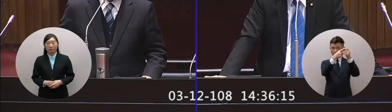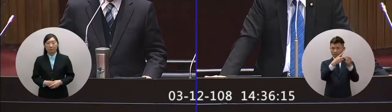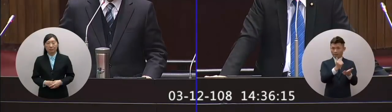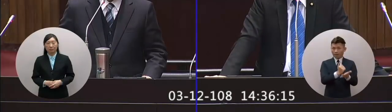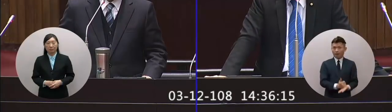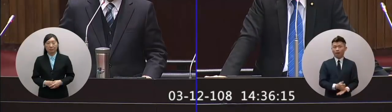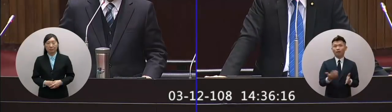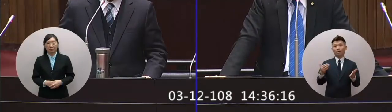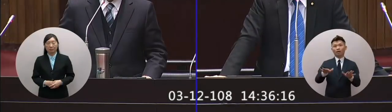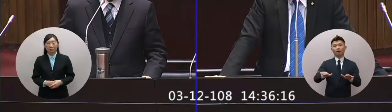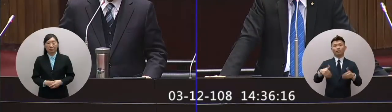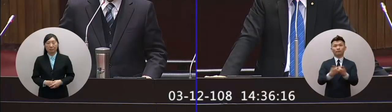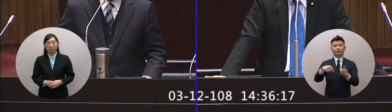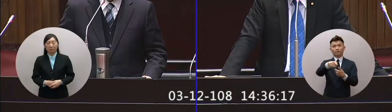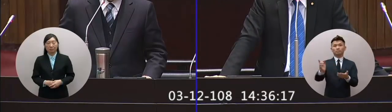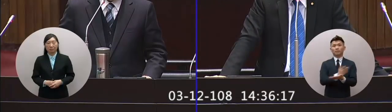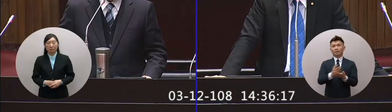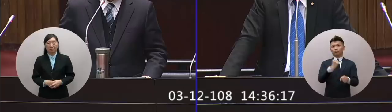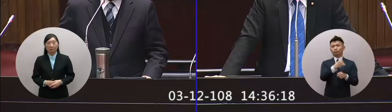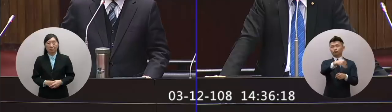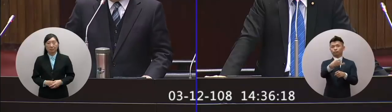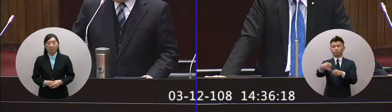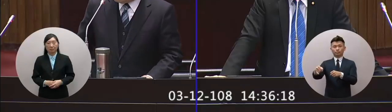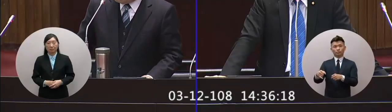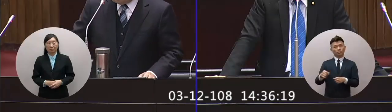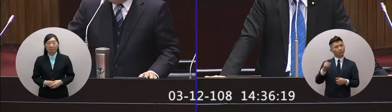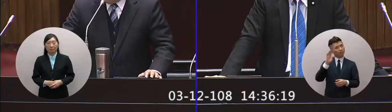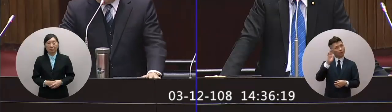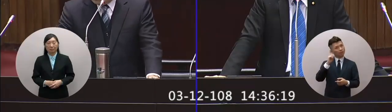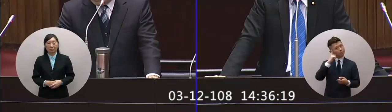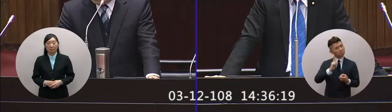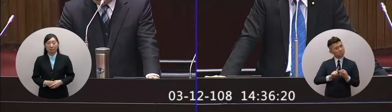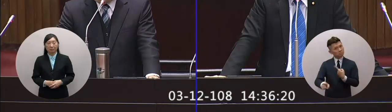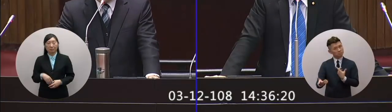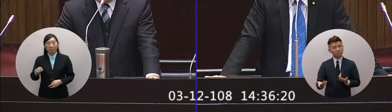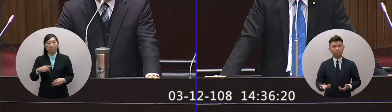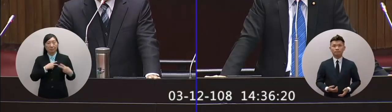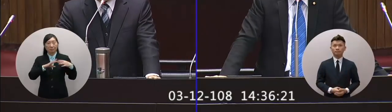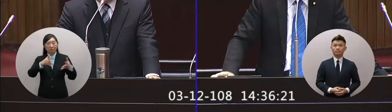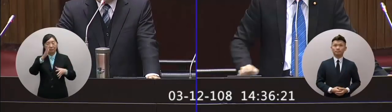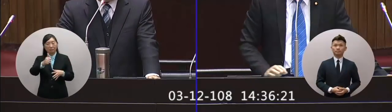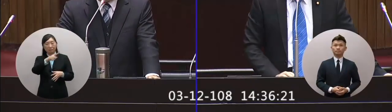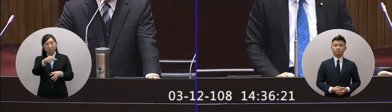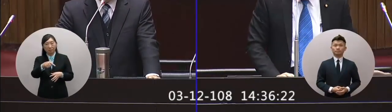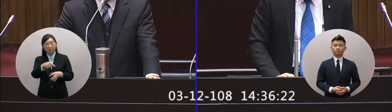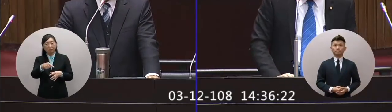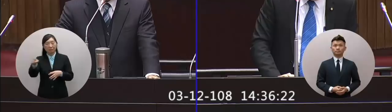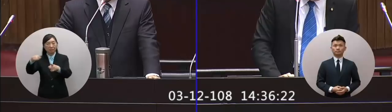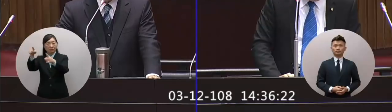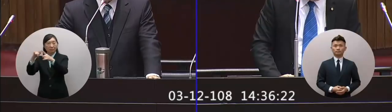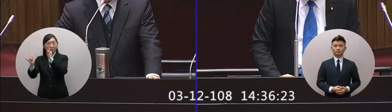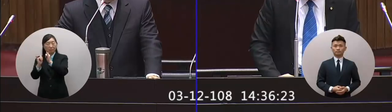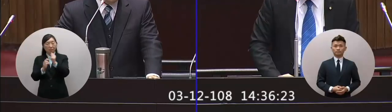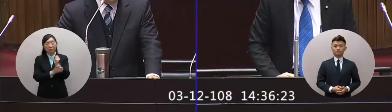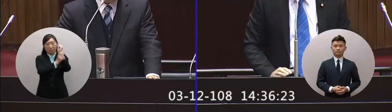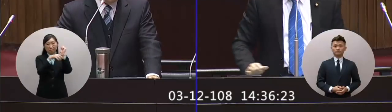呢。一定你想这个有道理吗？ 这蔡总统得到民意高度的支